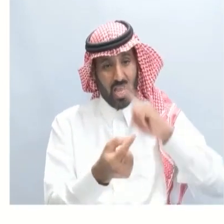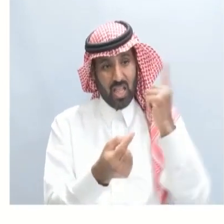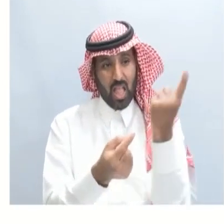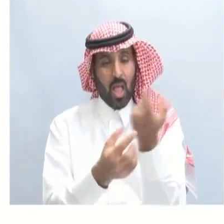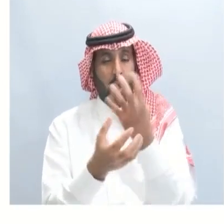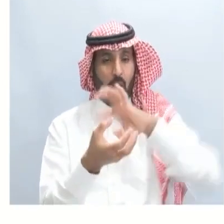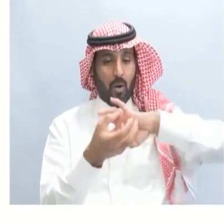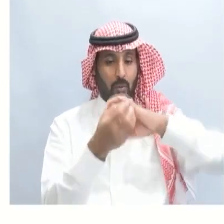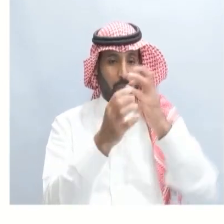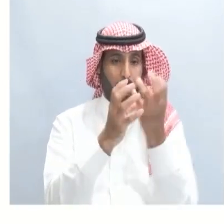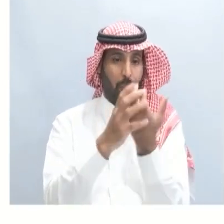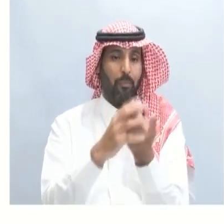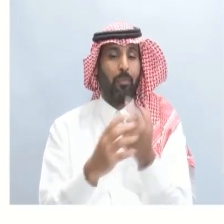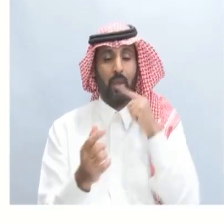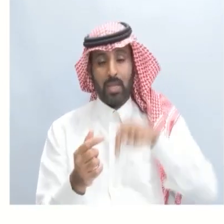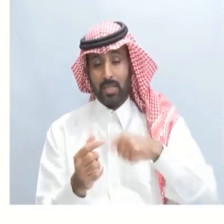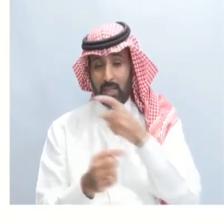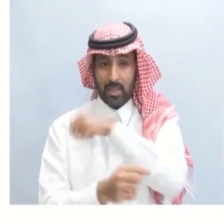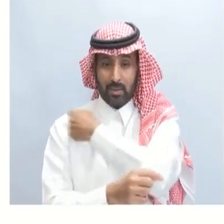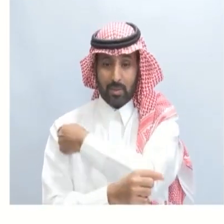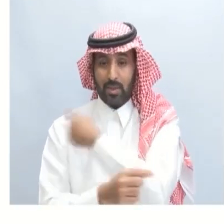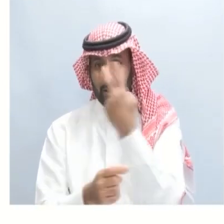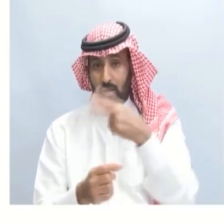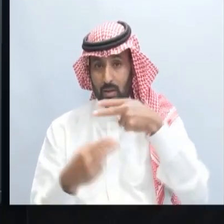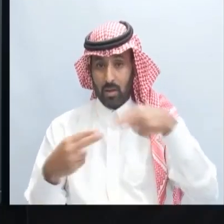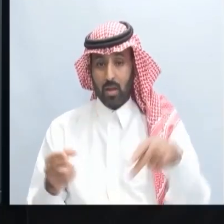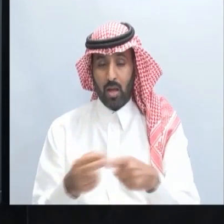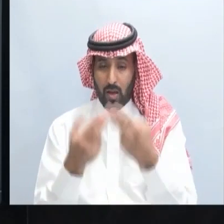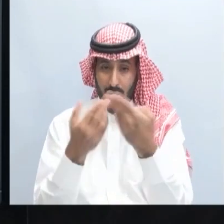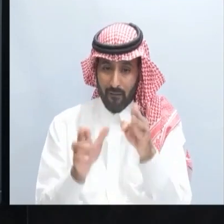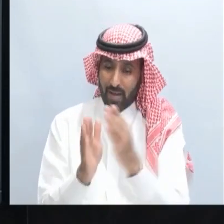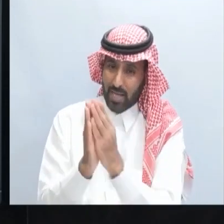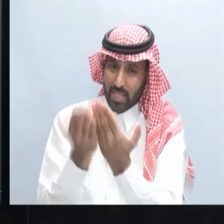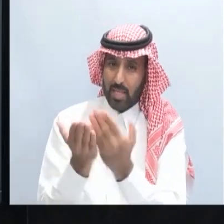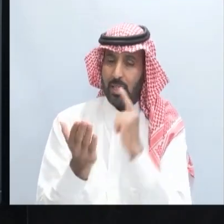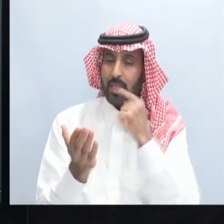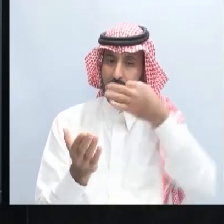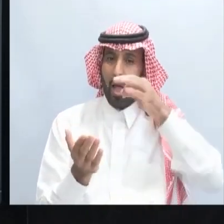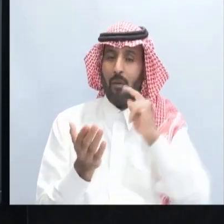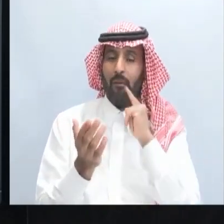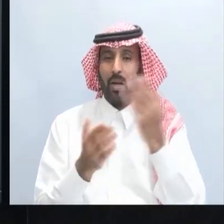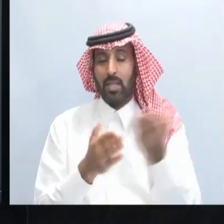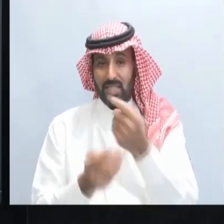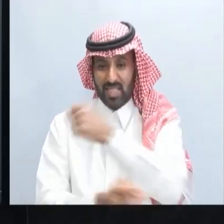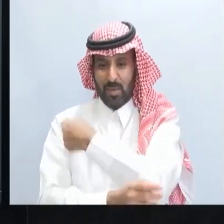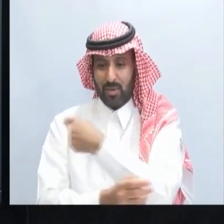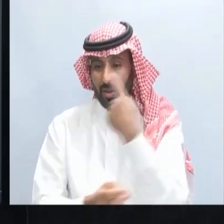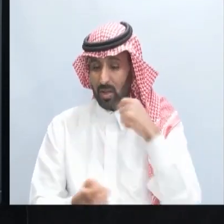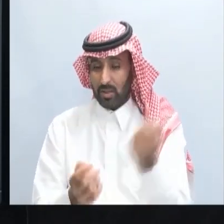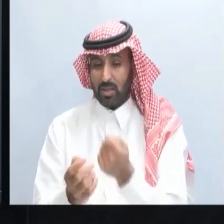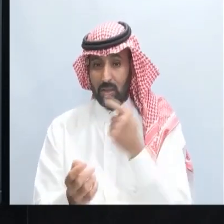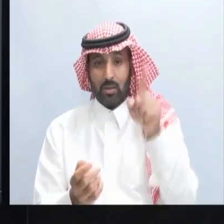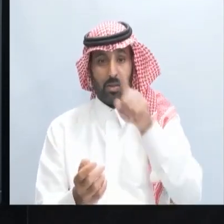الحركه من التجربه ماذا الاستهلاليه افتح الكتاب على هذه الصفحه التجربه الاستهلاليه دون هذه